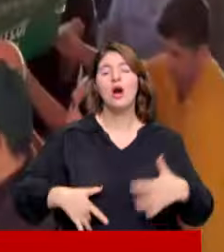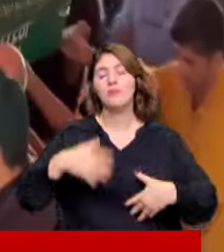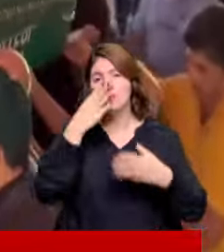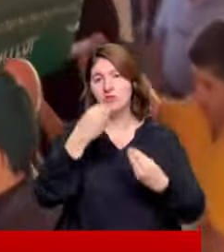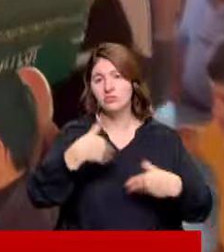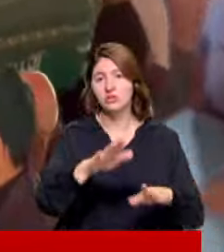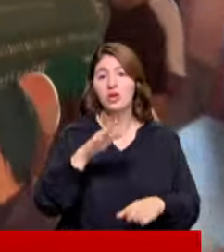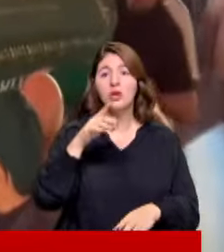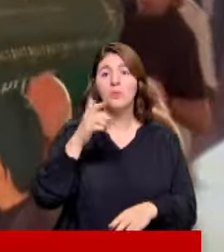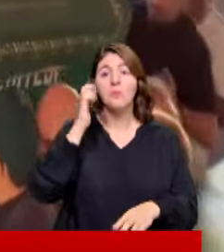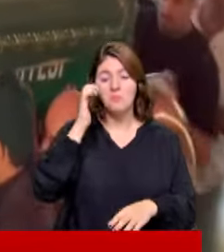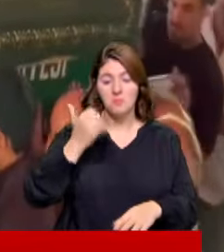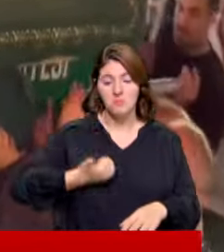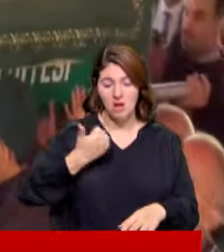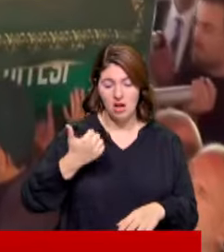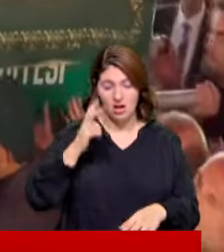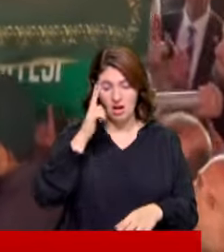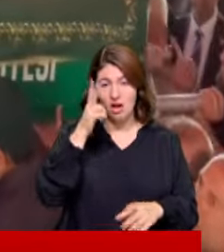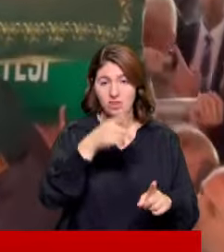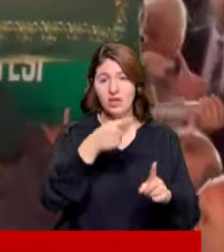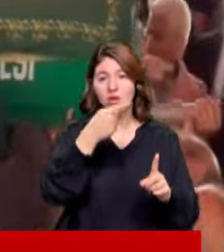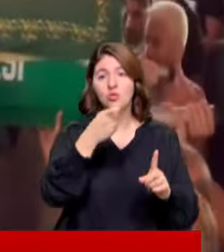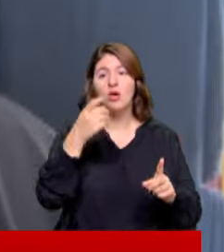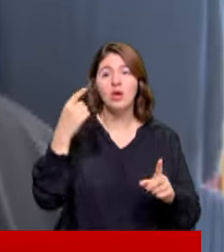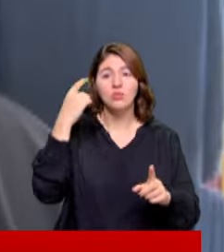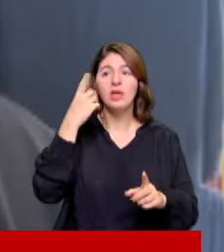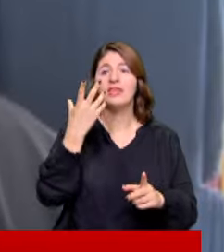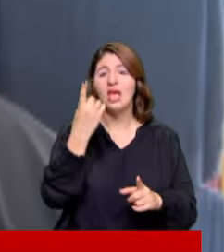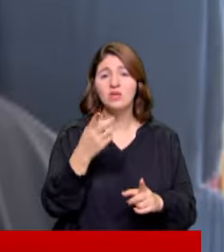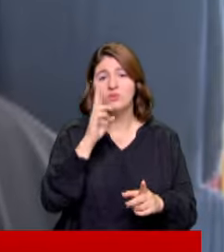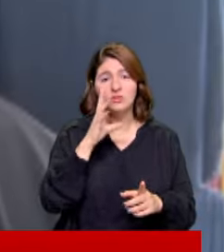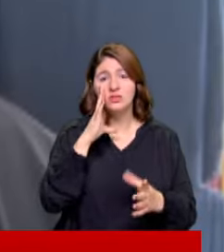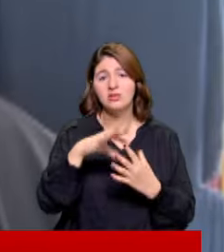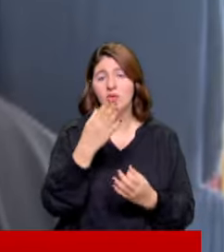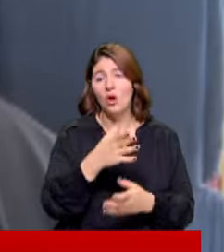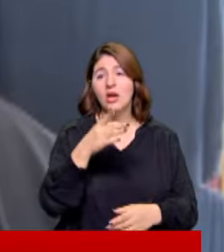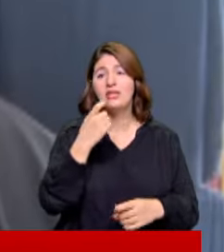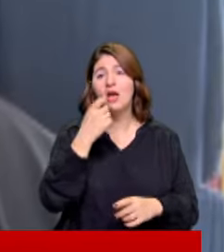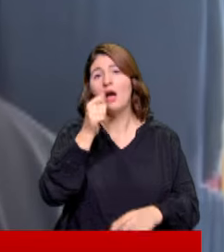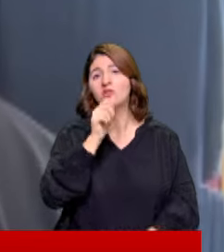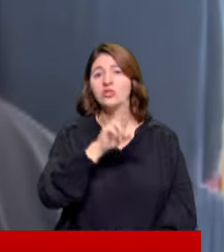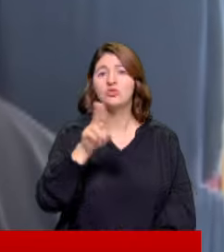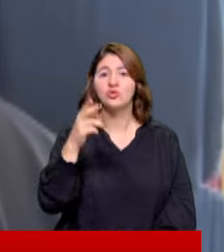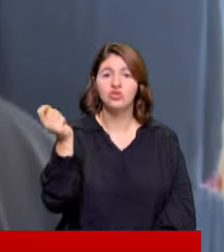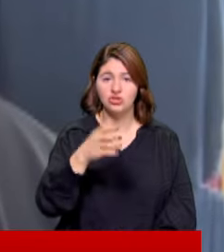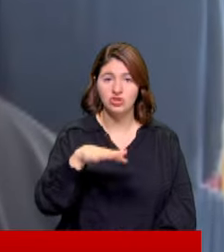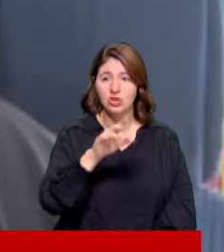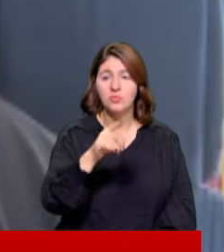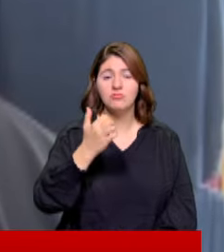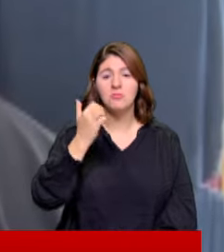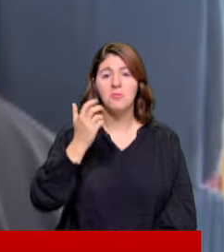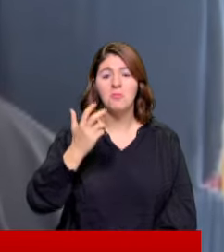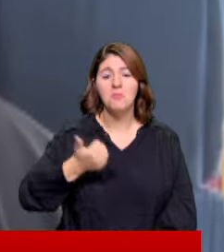bağışlandı. Maganda kurşununa kurban giden ne ilk ne son insandı. Yaklaşık yılda 600 kişi, 700 kişi bu